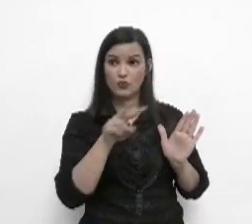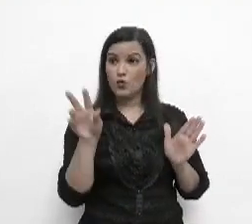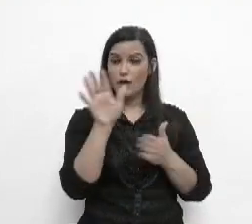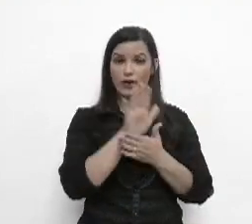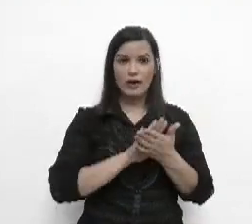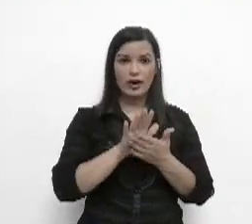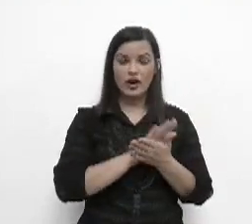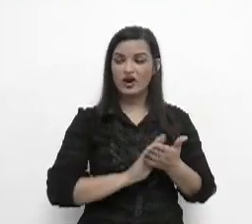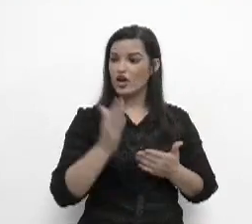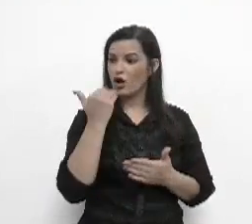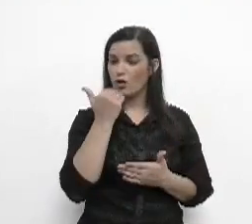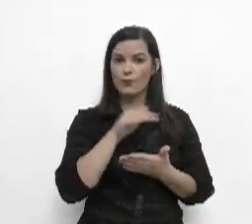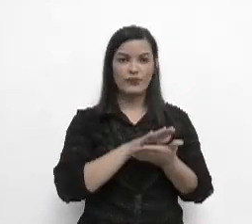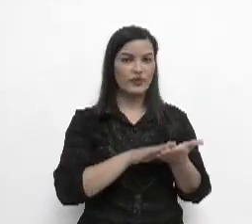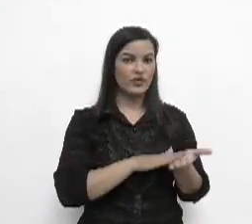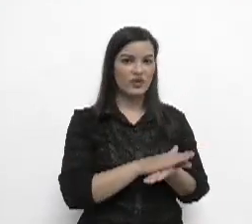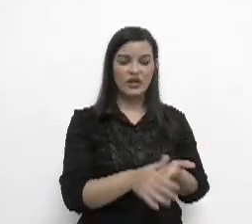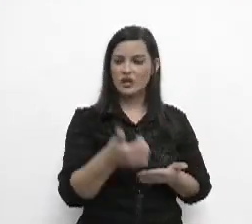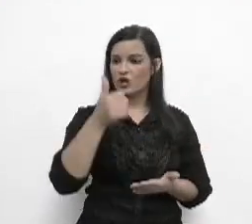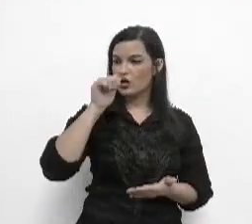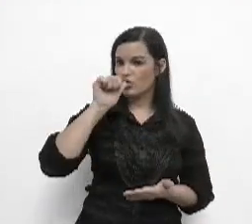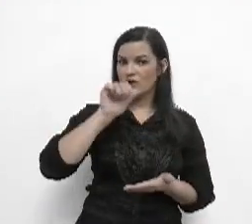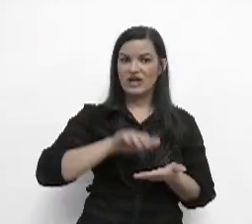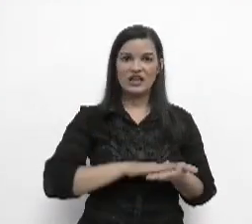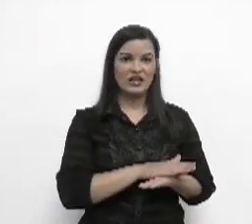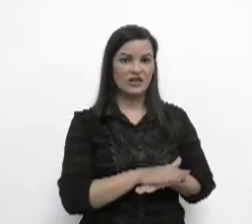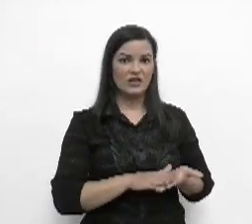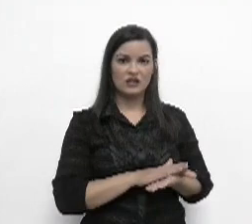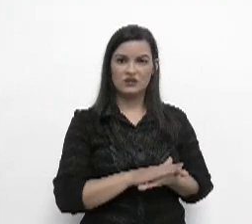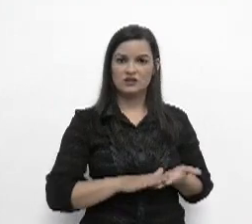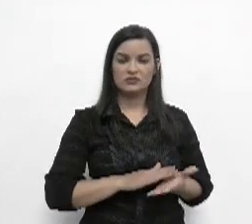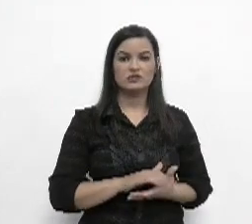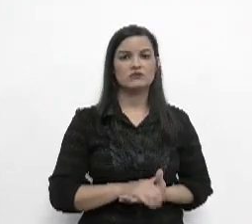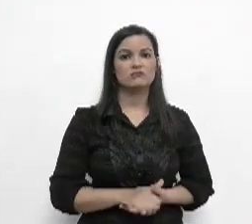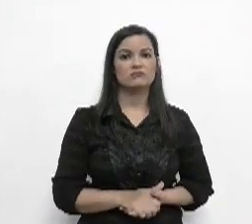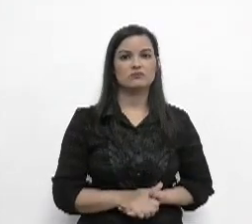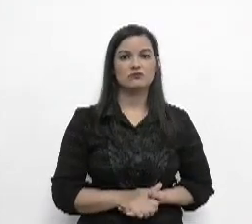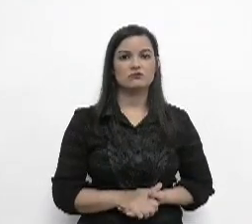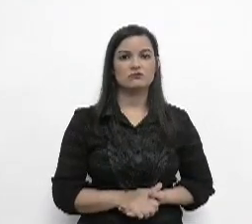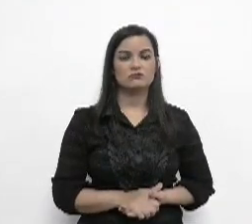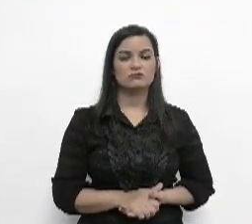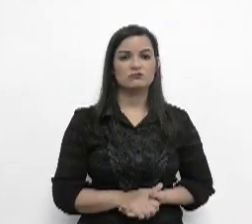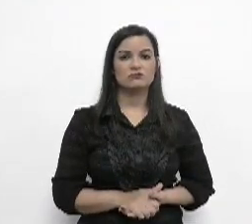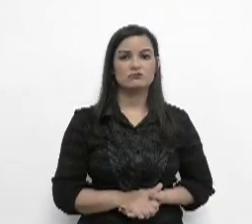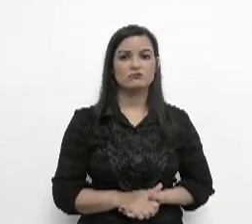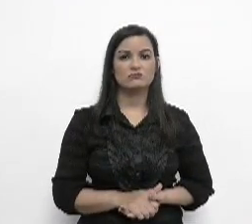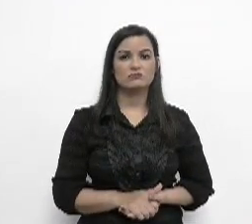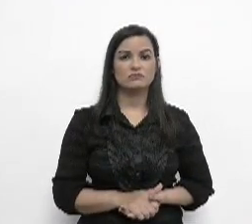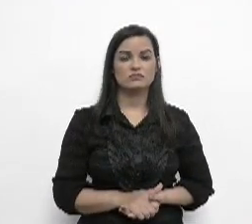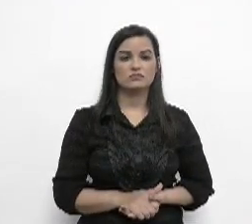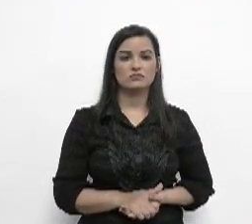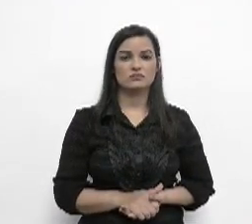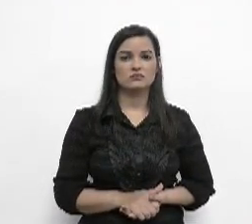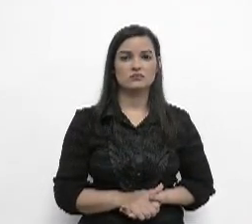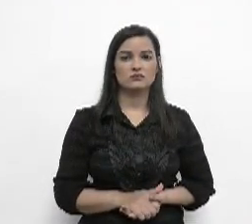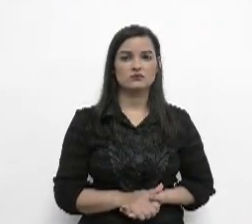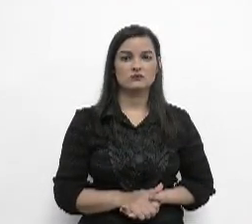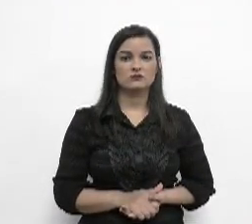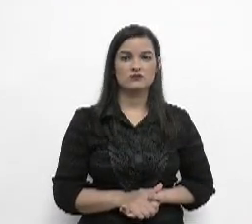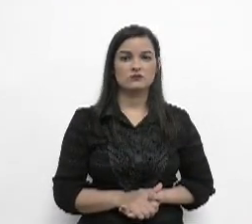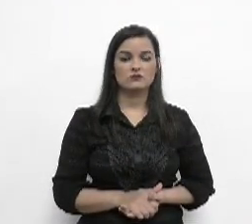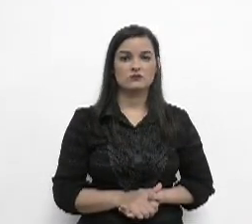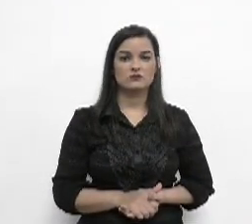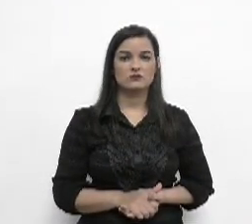sem comer e sem beber. 먹지도 않고 마시지도 않고 금식하면서 사울이 뭘 했느냐? 11절에는 기도하고 있다고